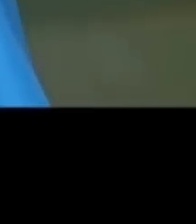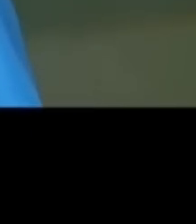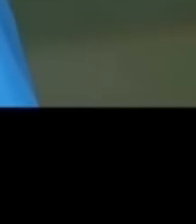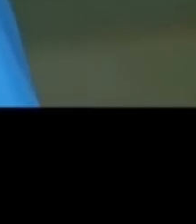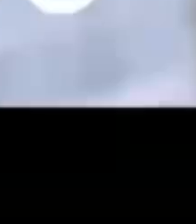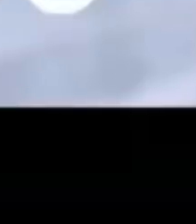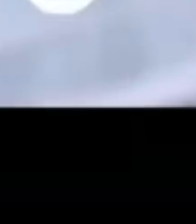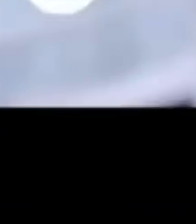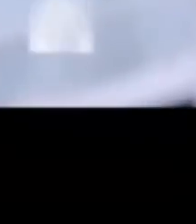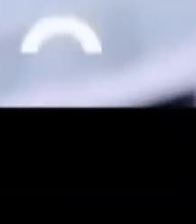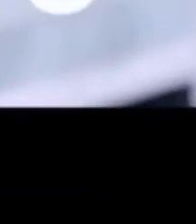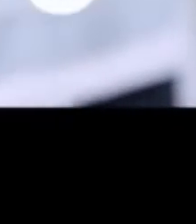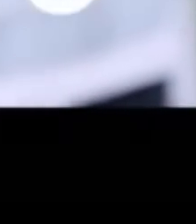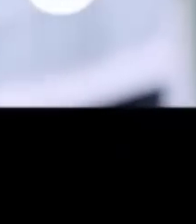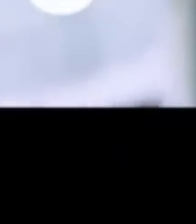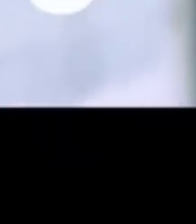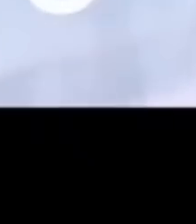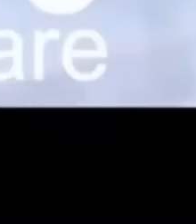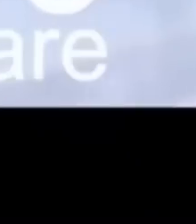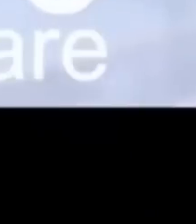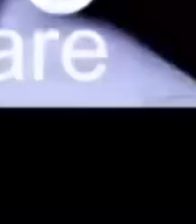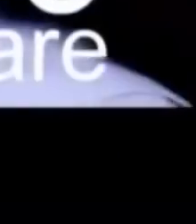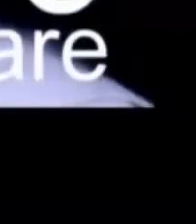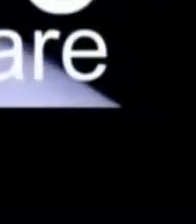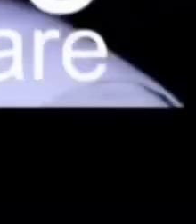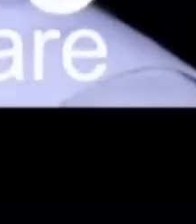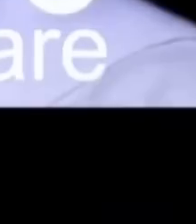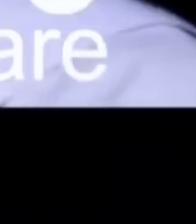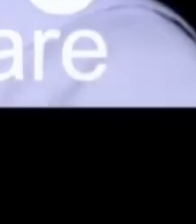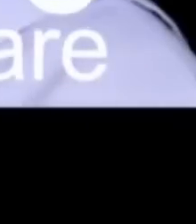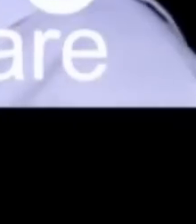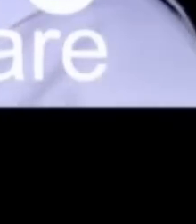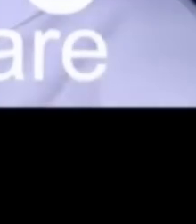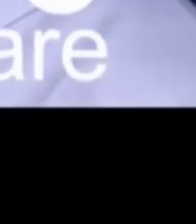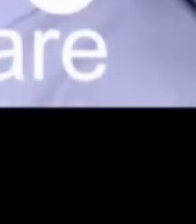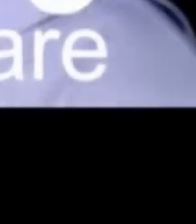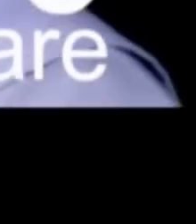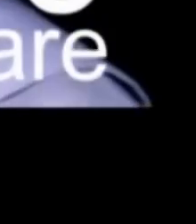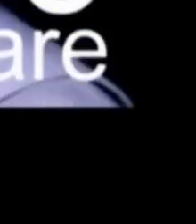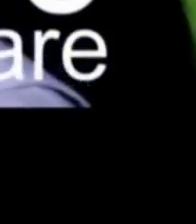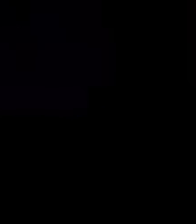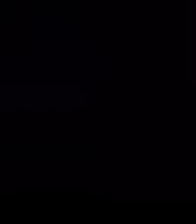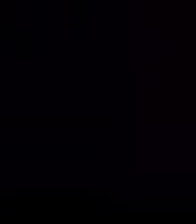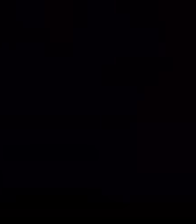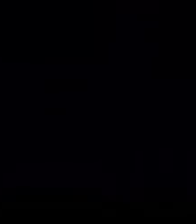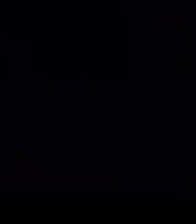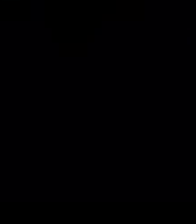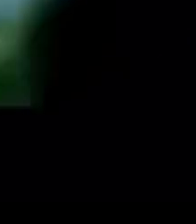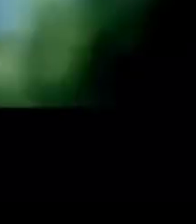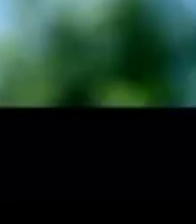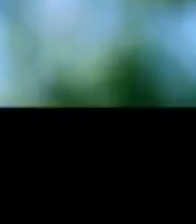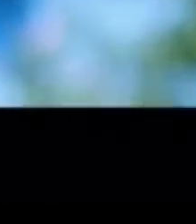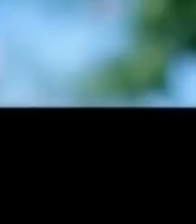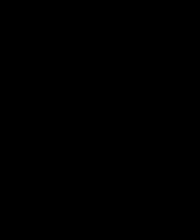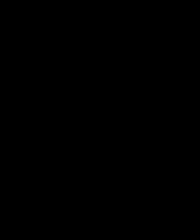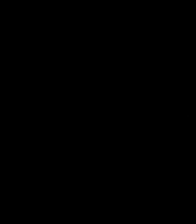เยอะมากเลยนะ ดีใจกับเปี๊ยด้วยนะเธอเก่งมากเลยอ่ะ เอ้ยก็ไม่ขนาดนั้นหรอก จริงนะ น้องละลินครับพี่ขอเฟซหน่อย